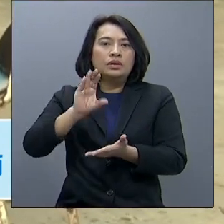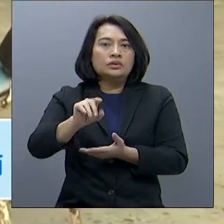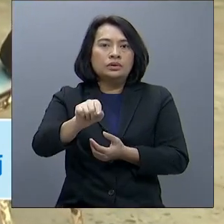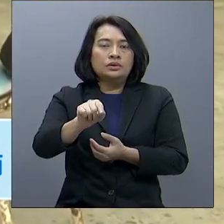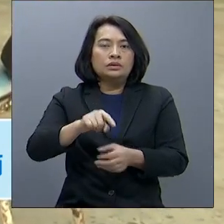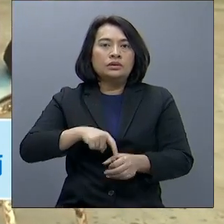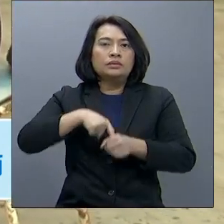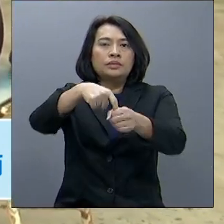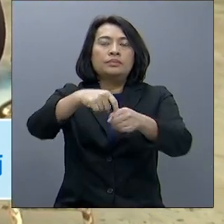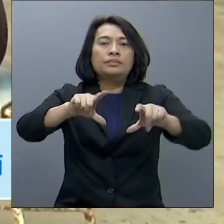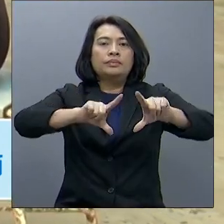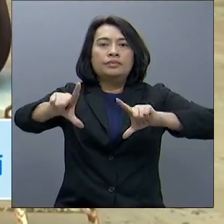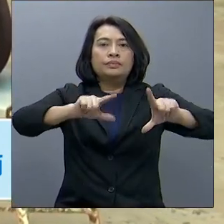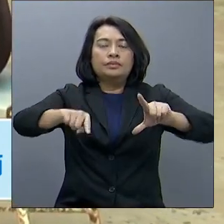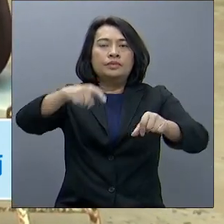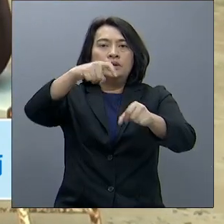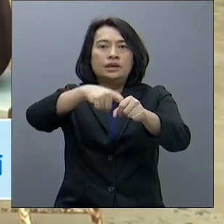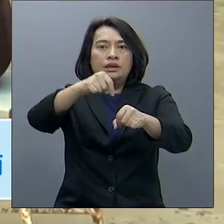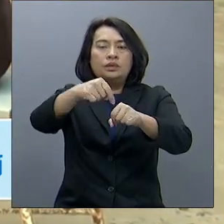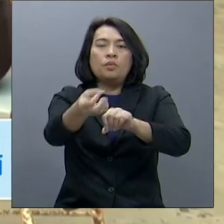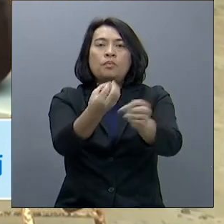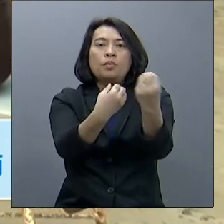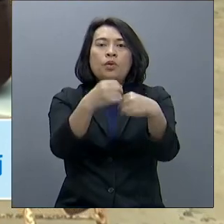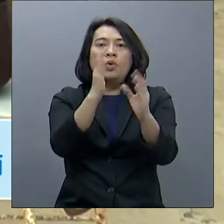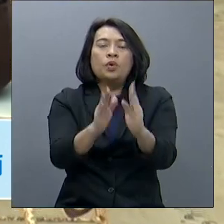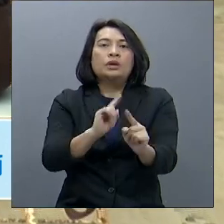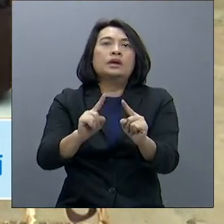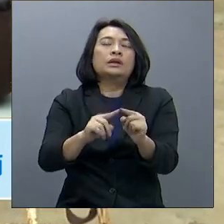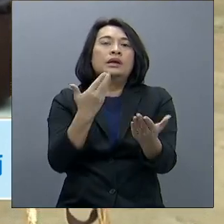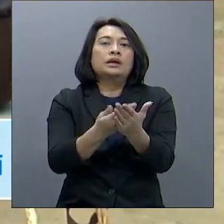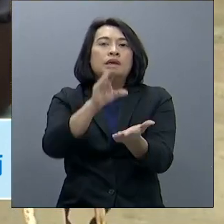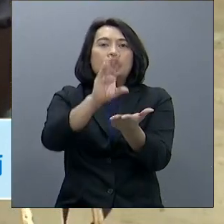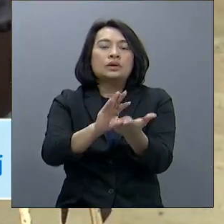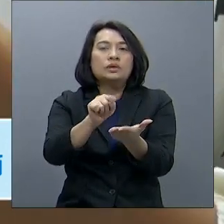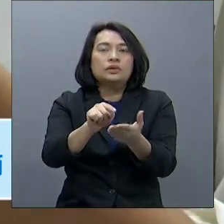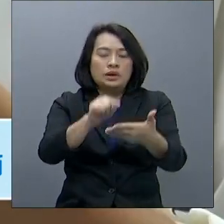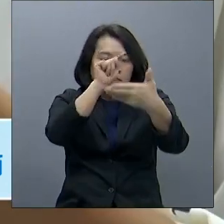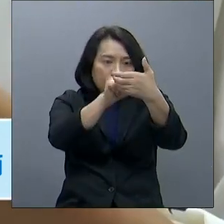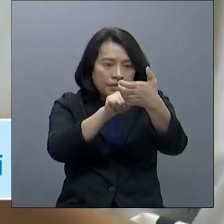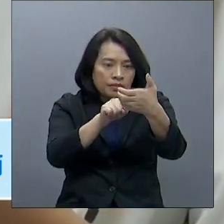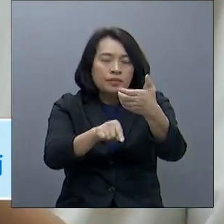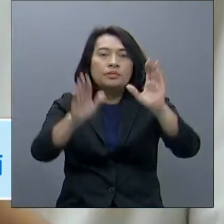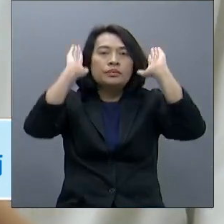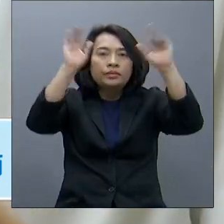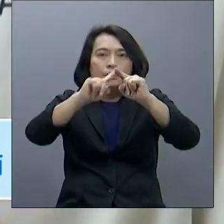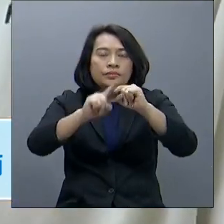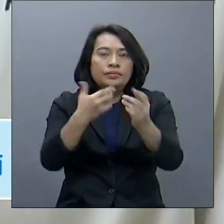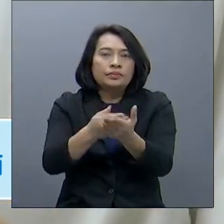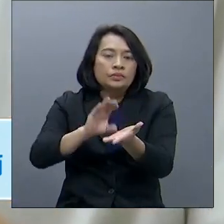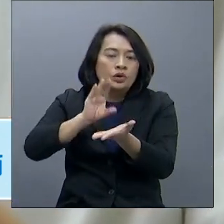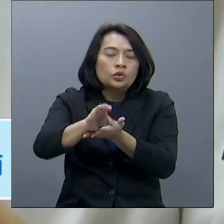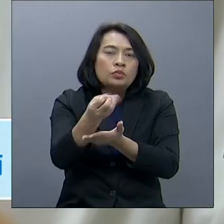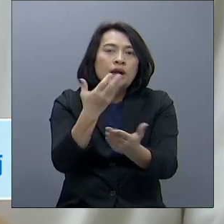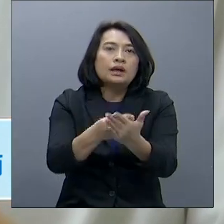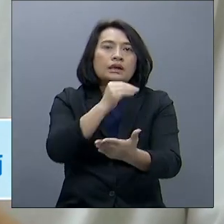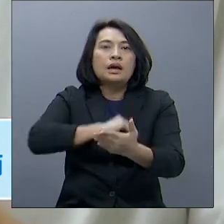าไปในกลุ่ม LINE อ้างว่าจะมีคนอื่นเข้ามาร่วมลงทุนด้วยแล้วก็ให้เลือกโปรโมชั่นลงทุนหากลงทุนมากจะได้ผลตอบแทนม